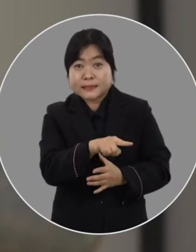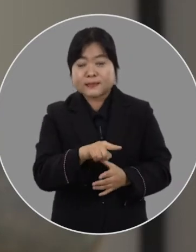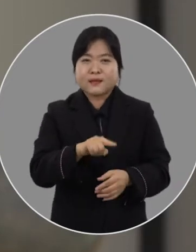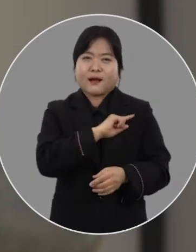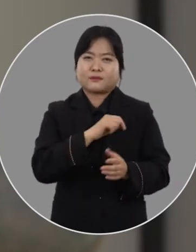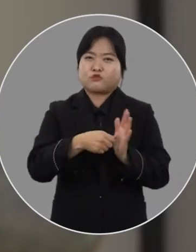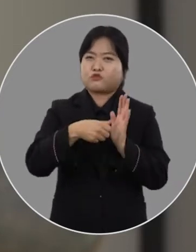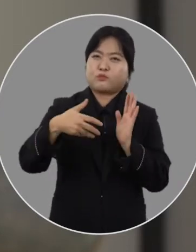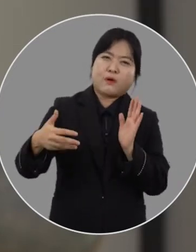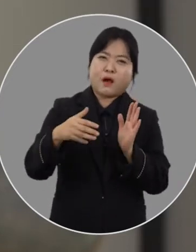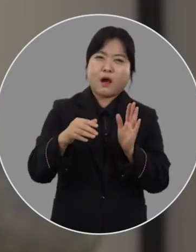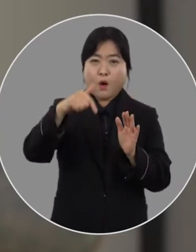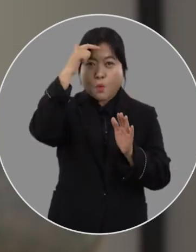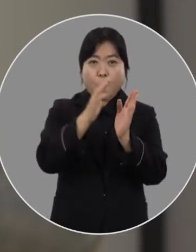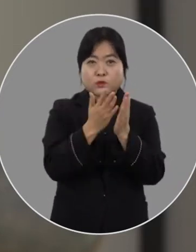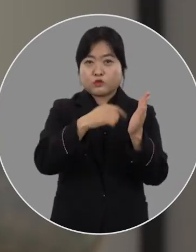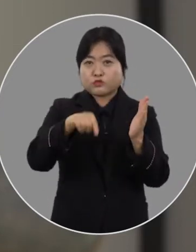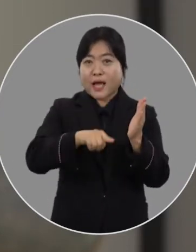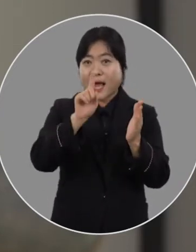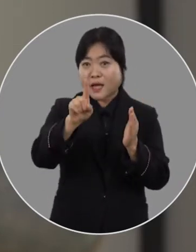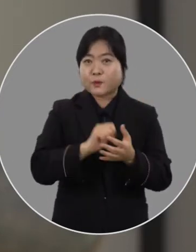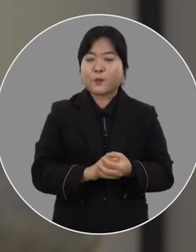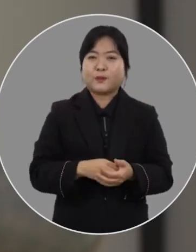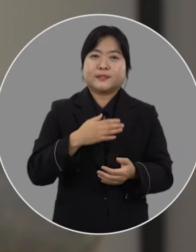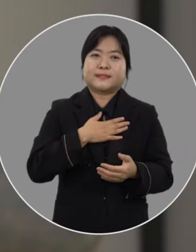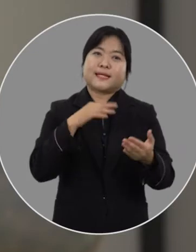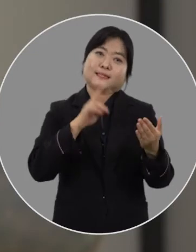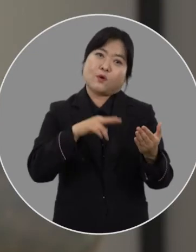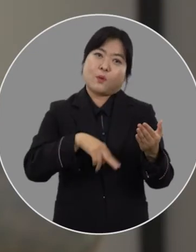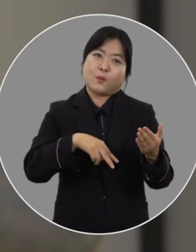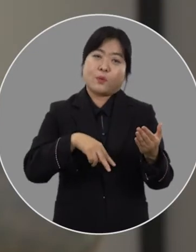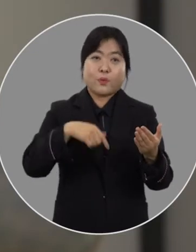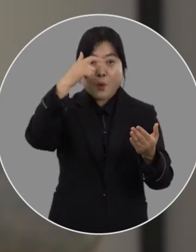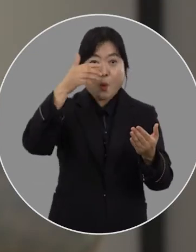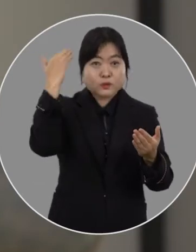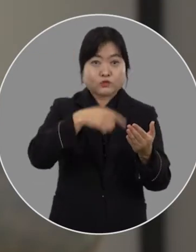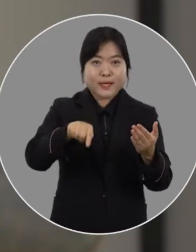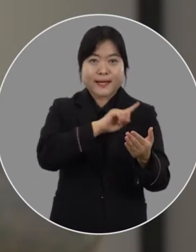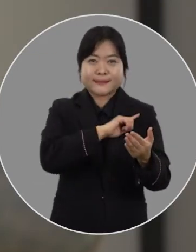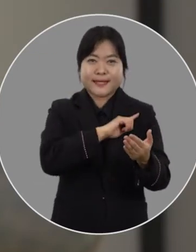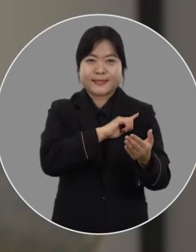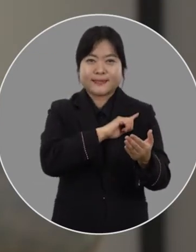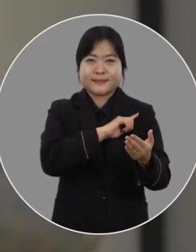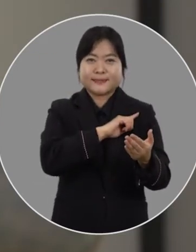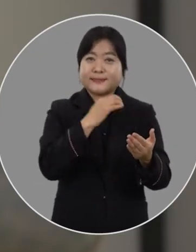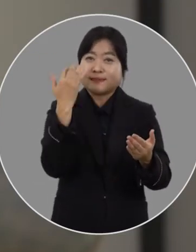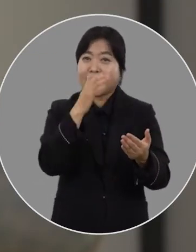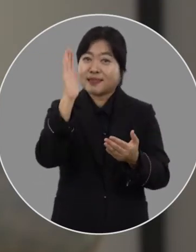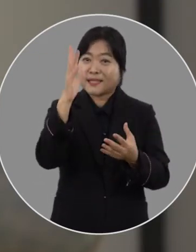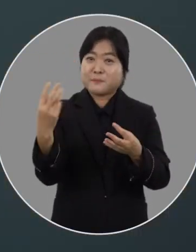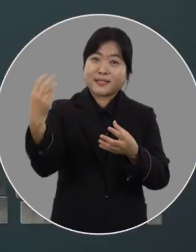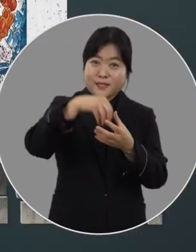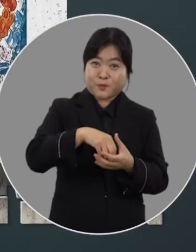두려워했는지는 가장 유명한 고전 중에 하나이면서도 제가 읽어본 고전 중에 가장 야한 이야기가 많이